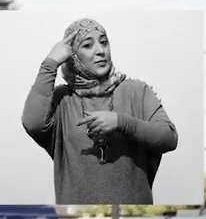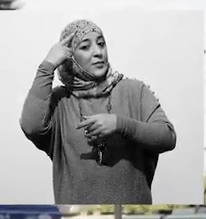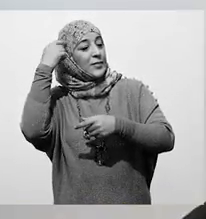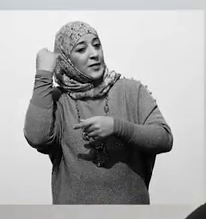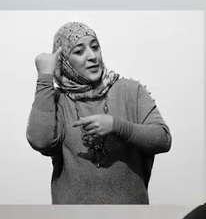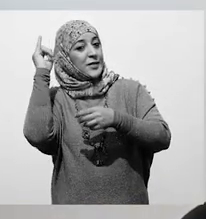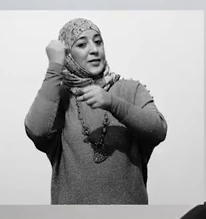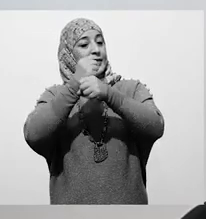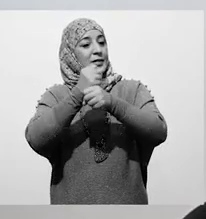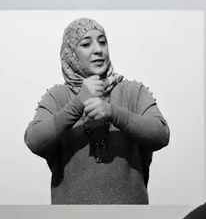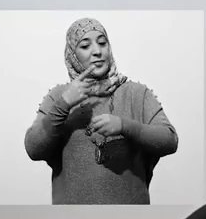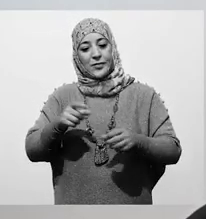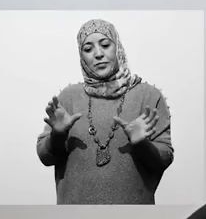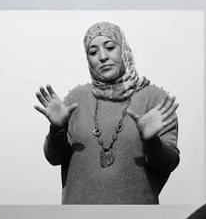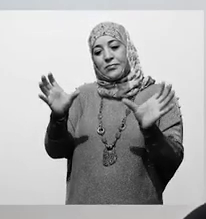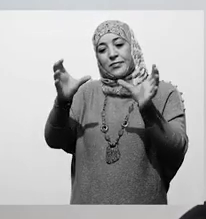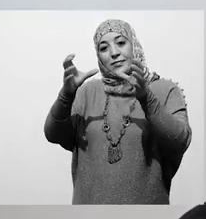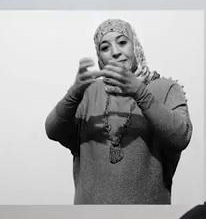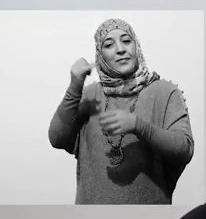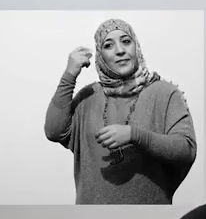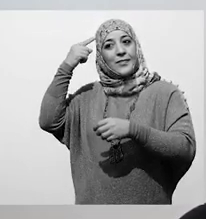clés mina